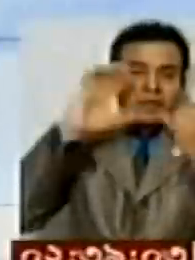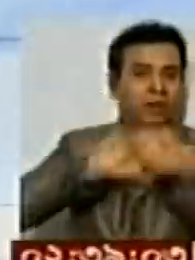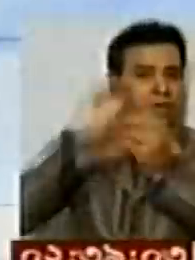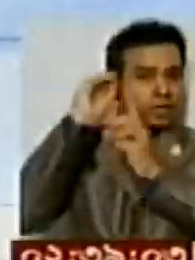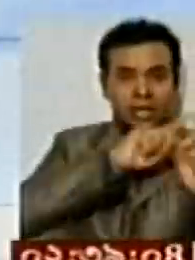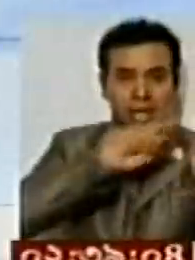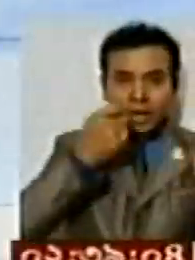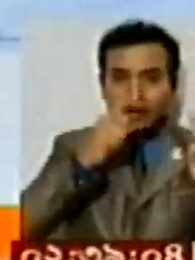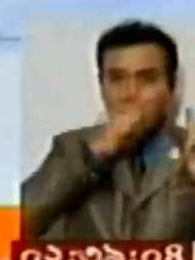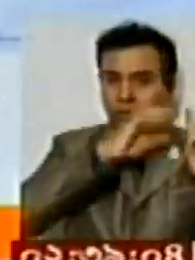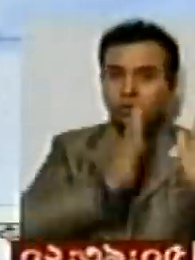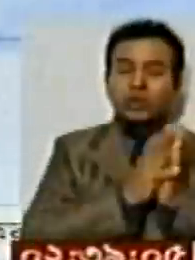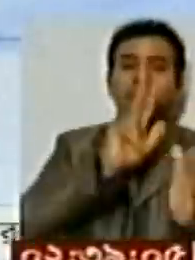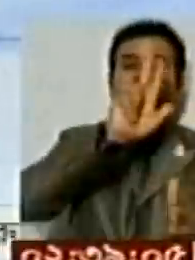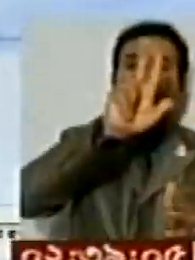গত 24 ঘন্টায়